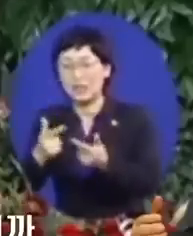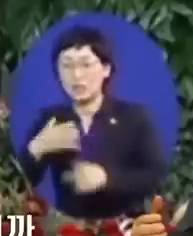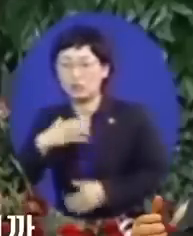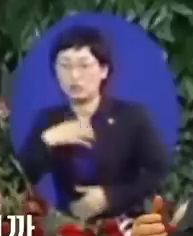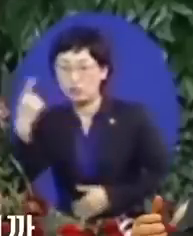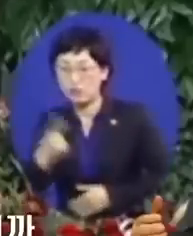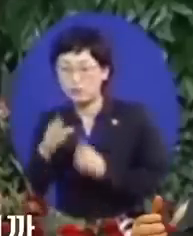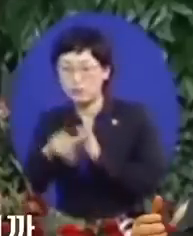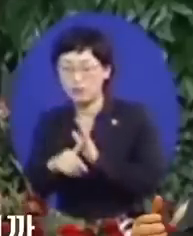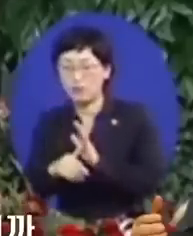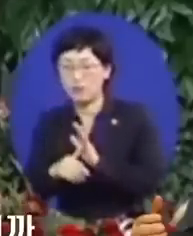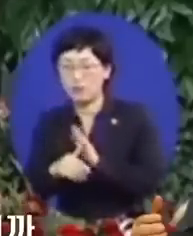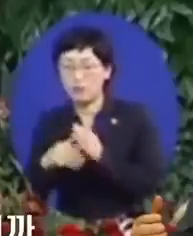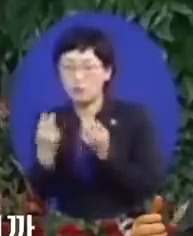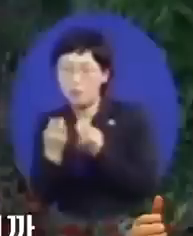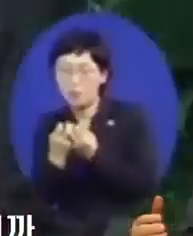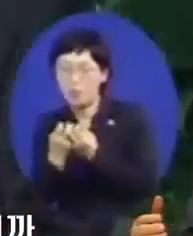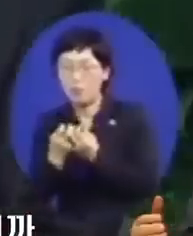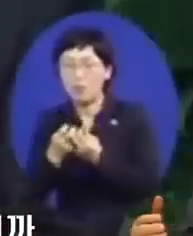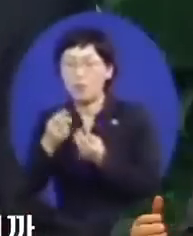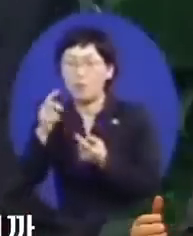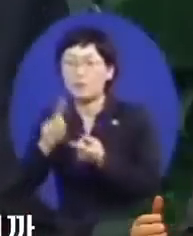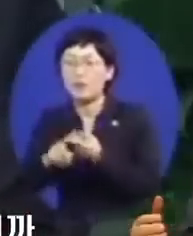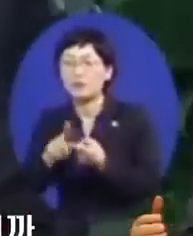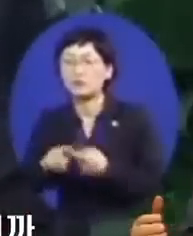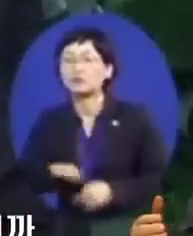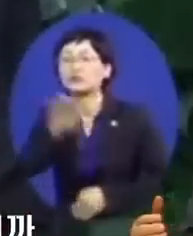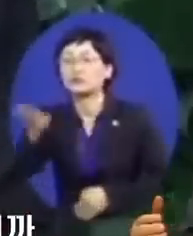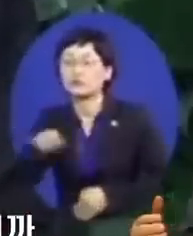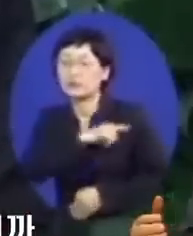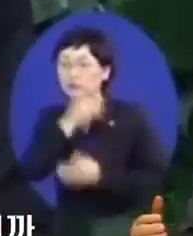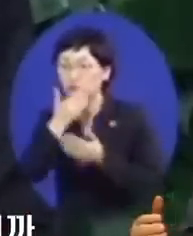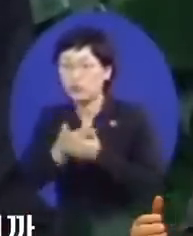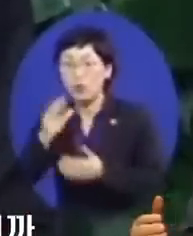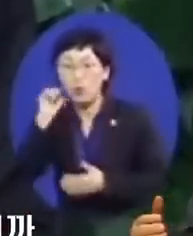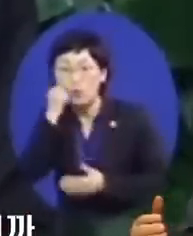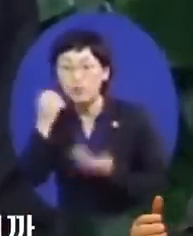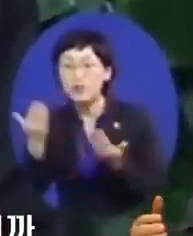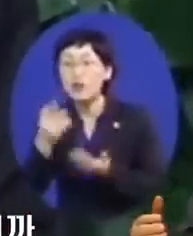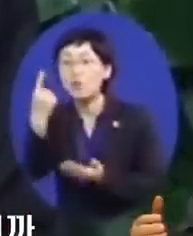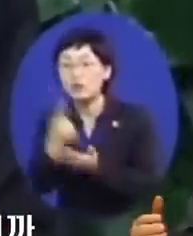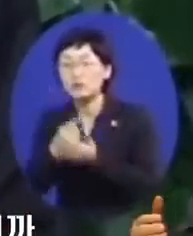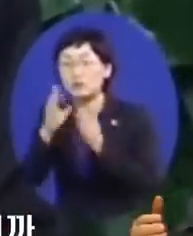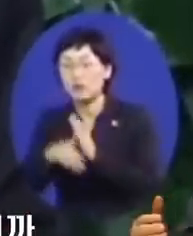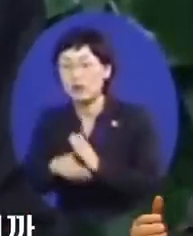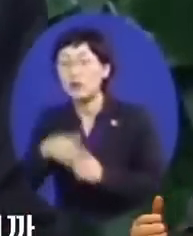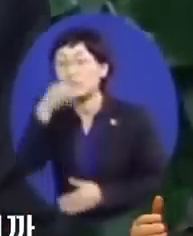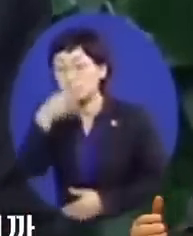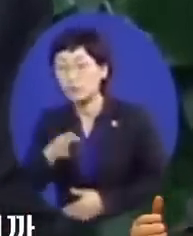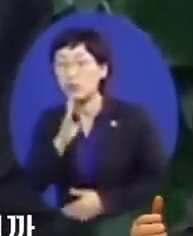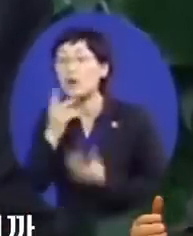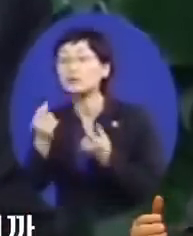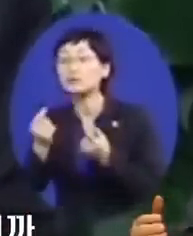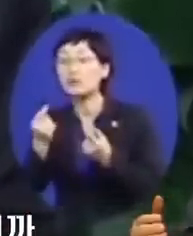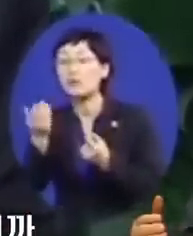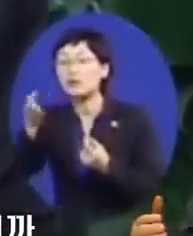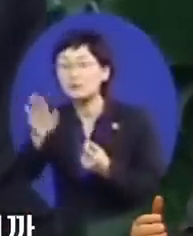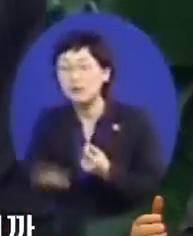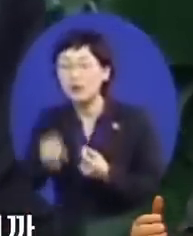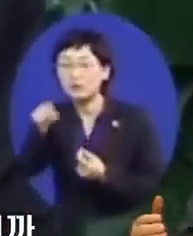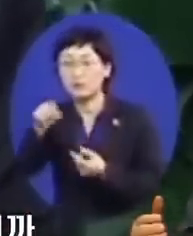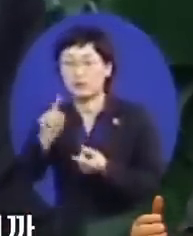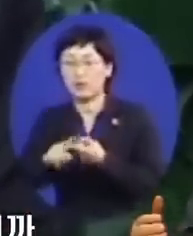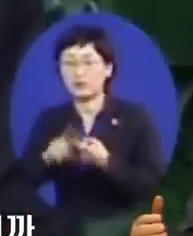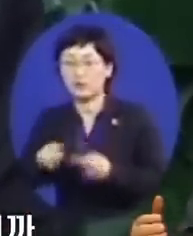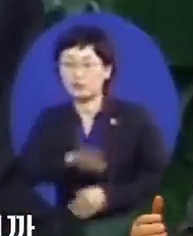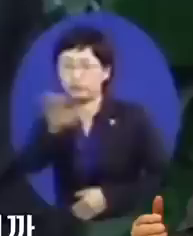태도가 더 중요하다는 것입니다. 어려운 일이 당해볼 때 어려운 일 그 자체도 힘들지만은 그것을 대하는